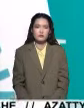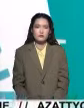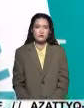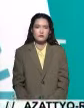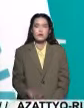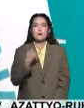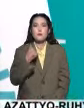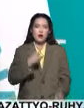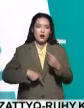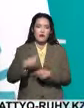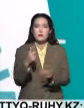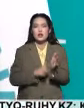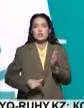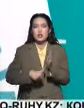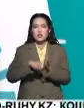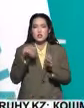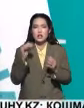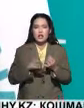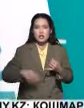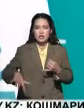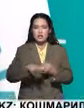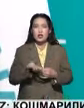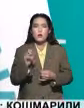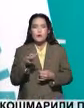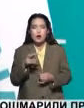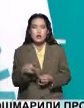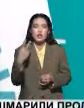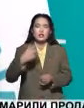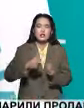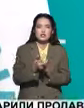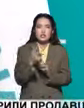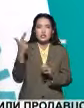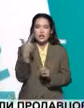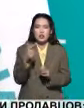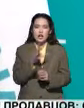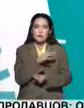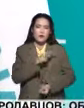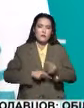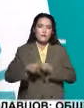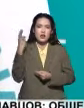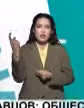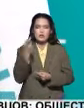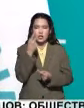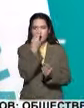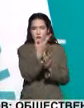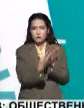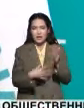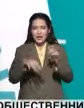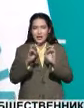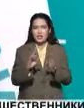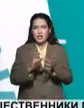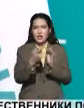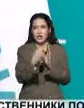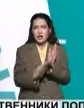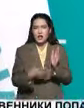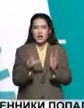Мы вернули 76 тысяч гектаров земли, а также поля 113 граждан были возвращены владельцам. Это публикуется на нашей специальной интерактивной